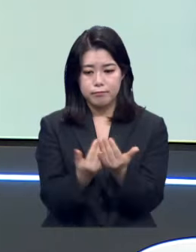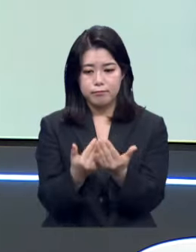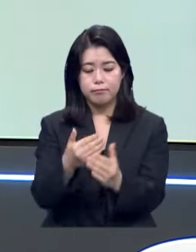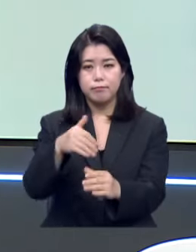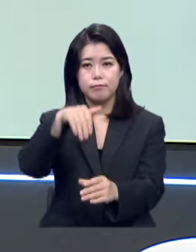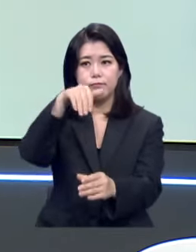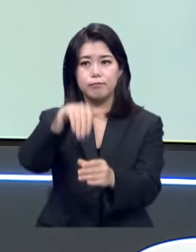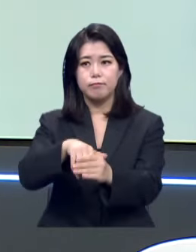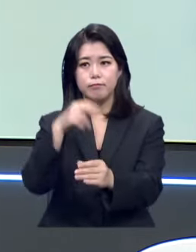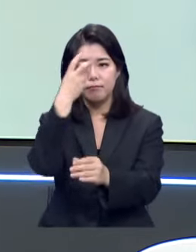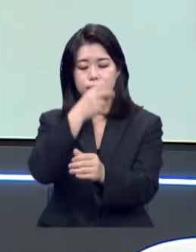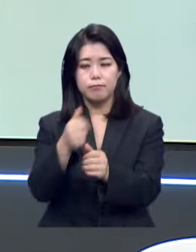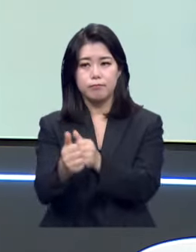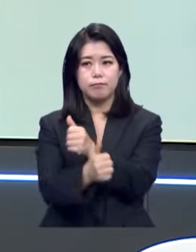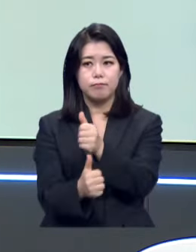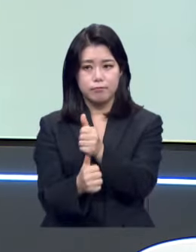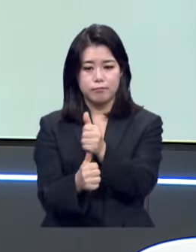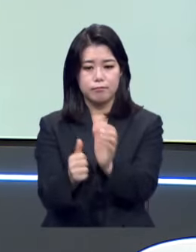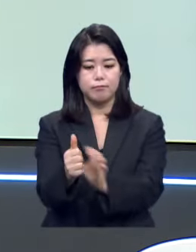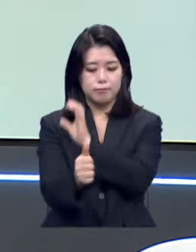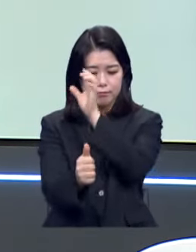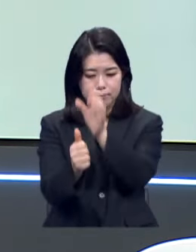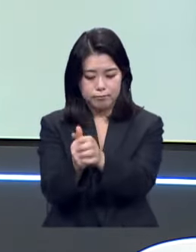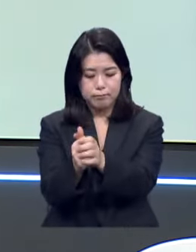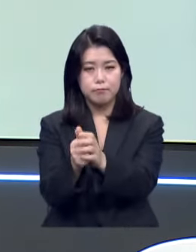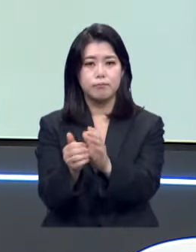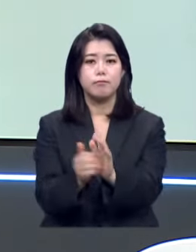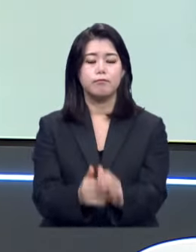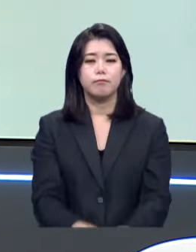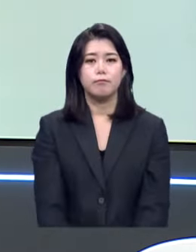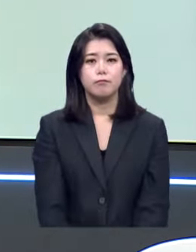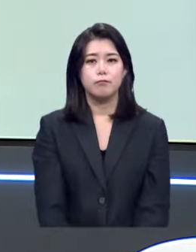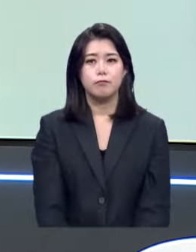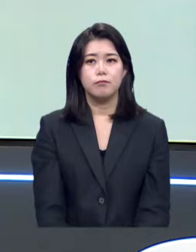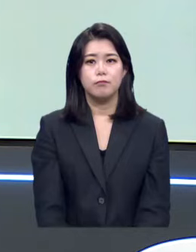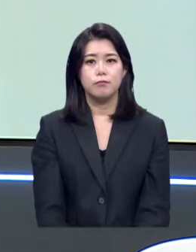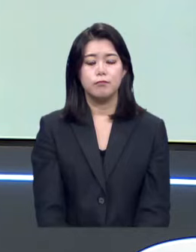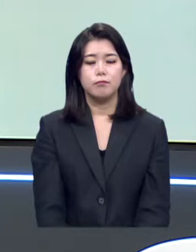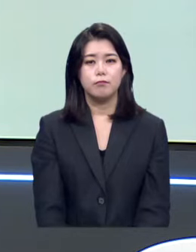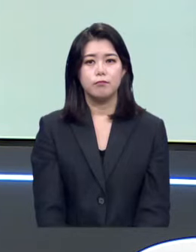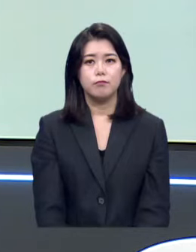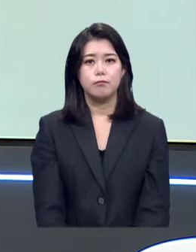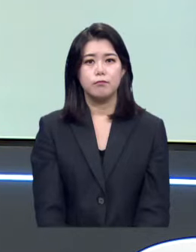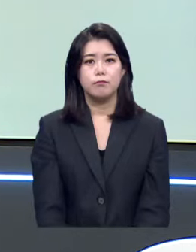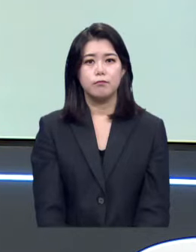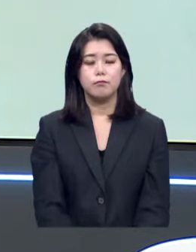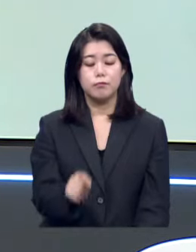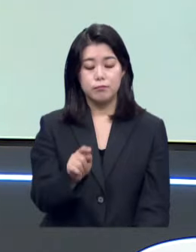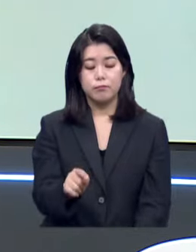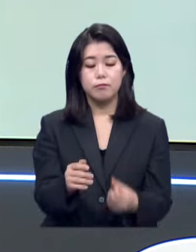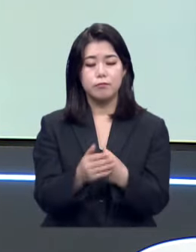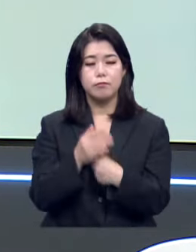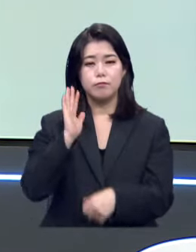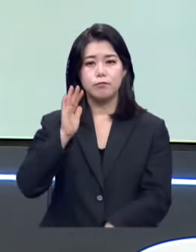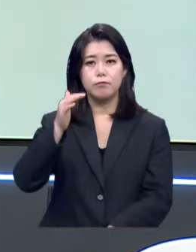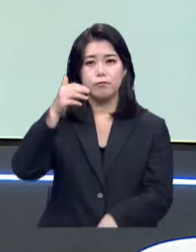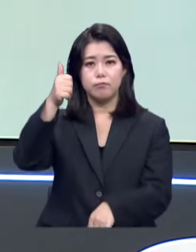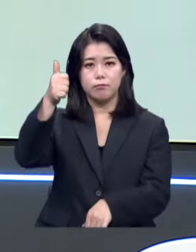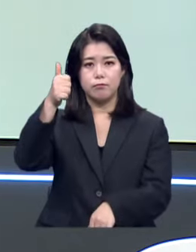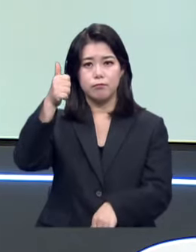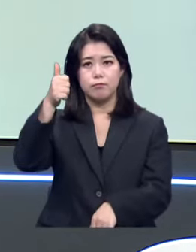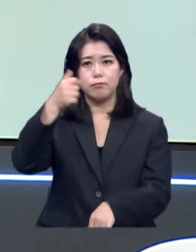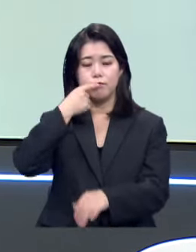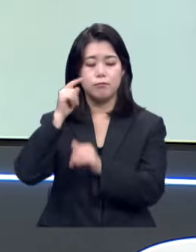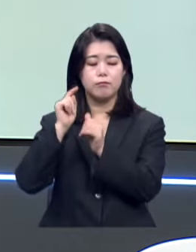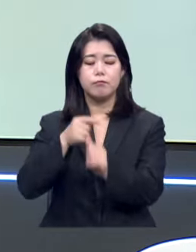공천 관리위원회에 이름을 했었다 그때 공천은 그래서요 얘기를 갖고 대통령실은 지금